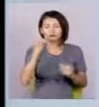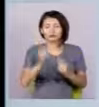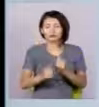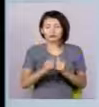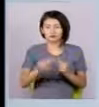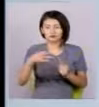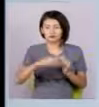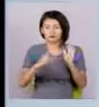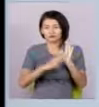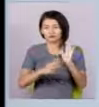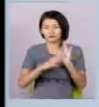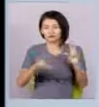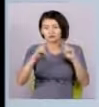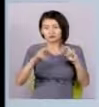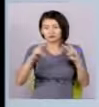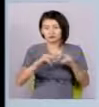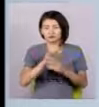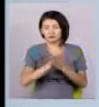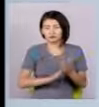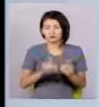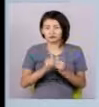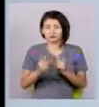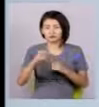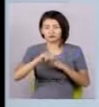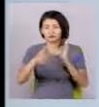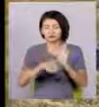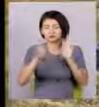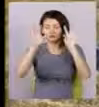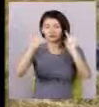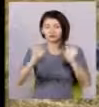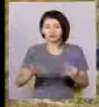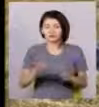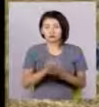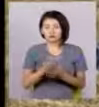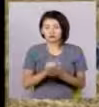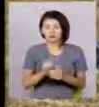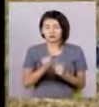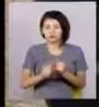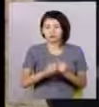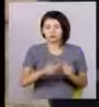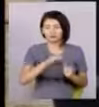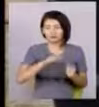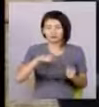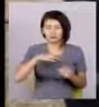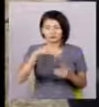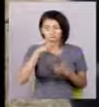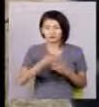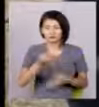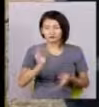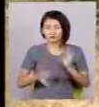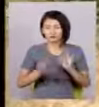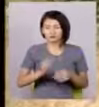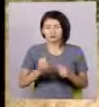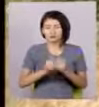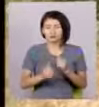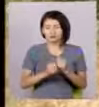80 тексеру шарасын өткізіп, кәсіпорындардан 116 заң бұзушылықты анықтады. Оларға құзырлы органдар әкімшілік жаза тағайындап, 7 миллион 700